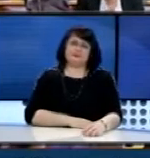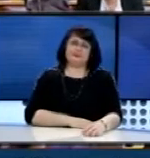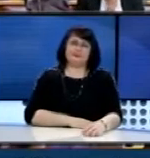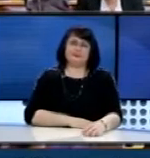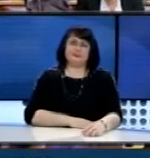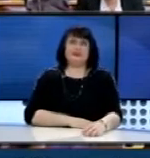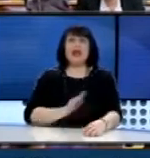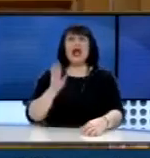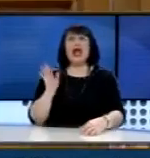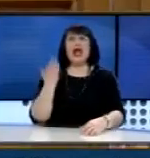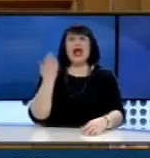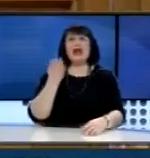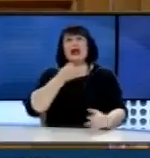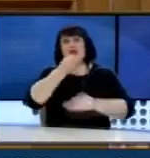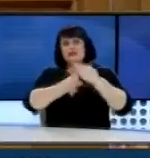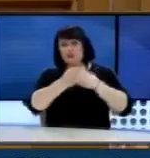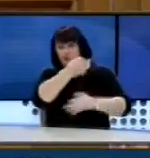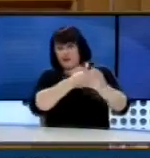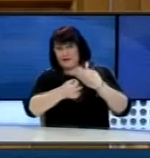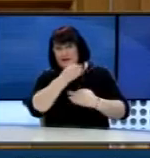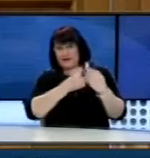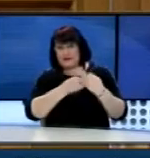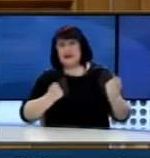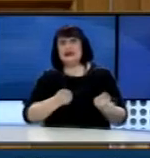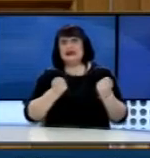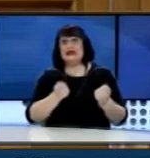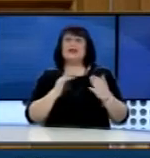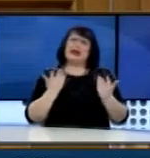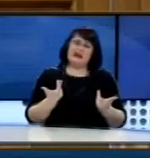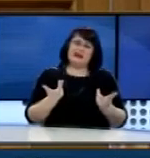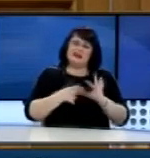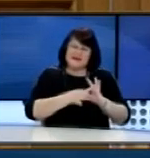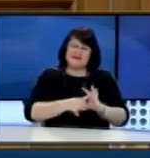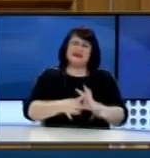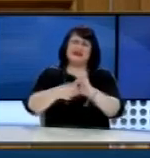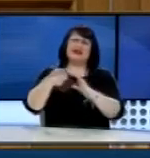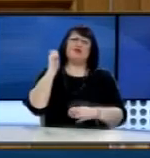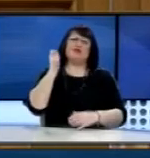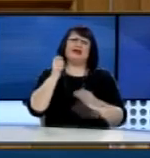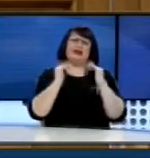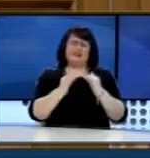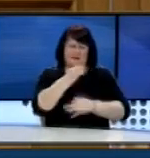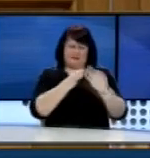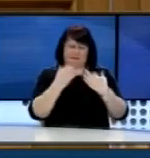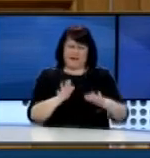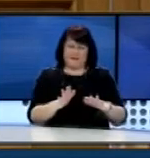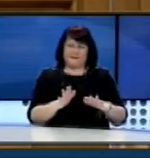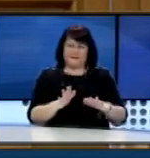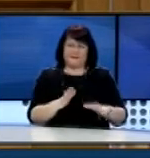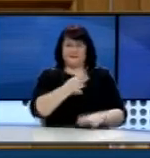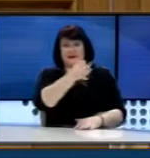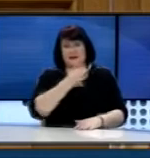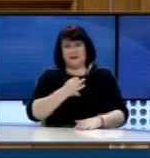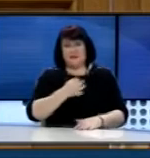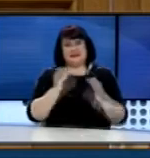Διαφορετικά, αν συμβεί αυτό το οποίο προαναγγείλατε, ότι δηλαδή θα συνεχίσετε την ίδια πολιτική, διότι αυτό μας είπατε,